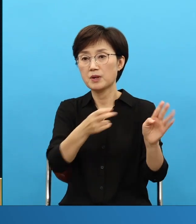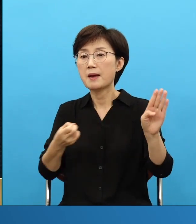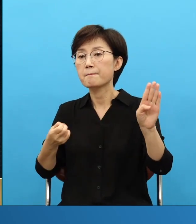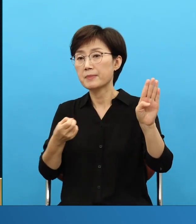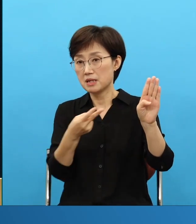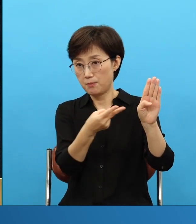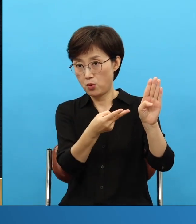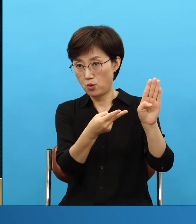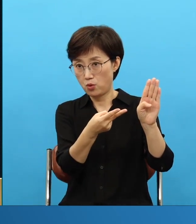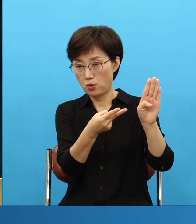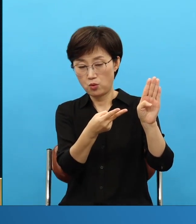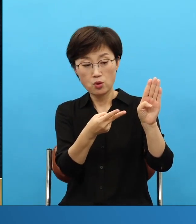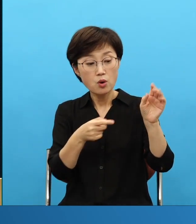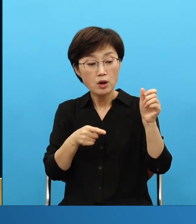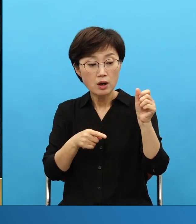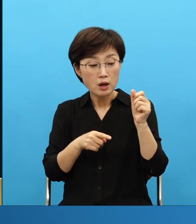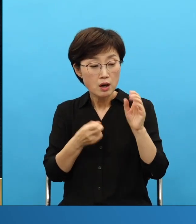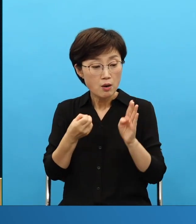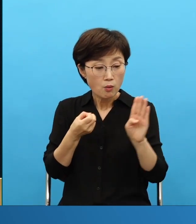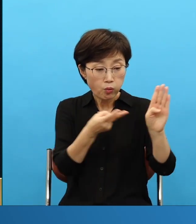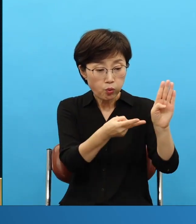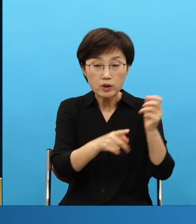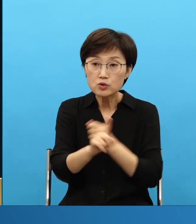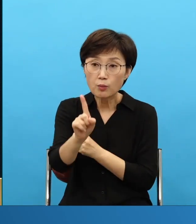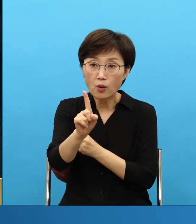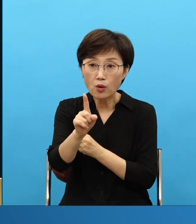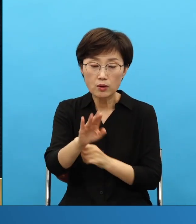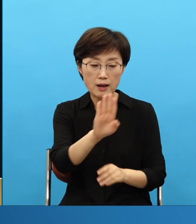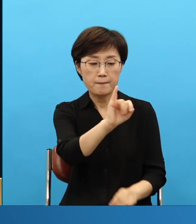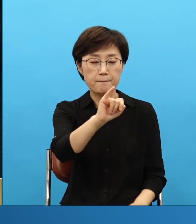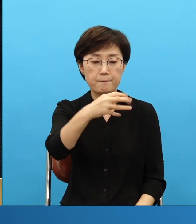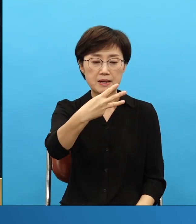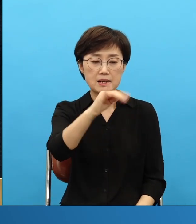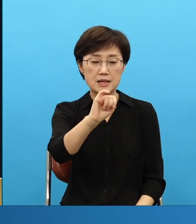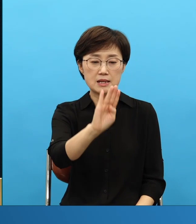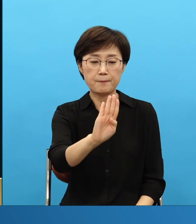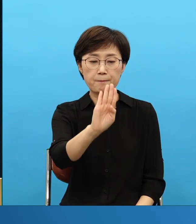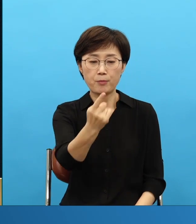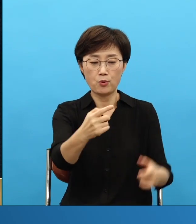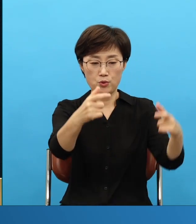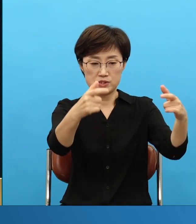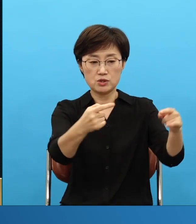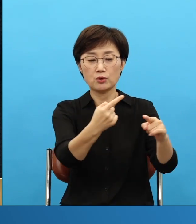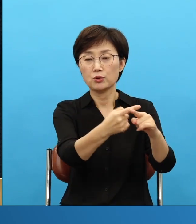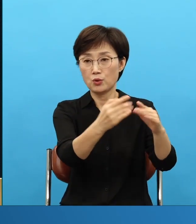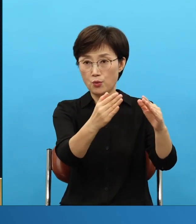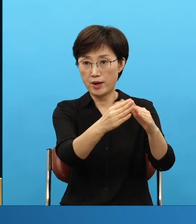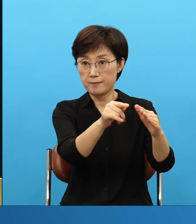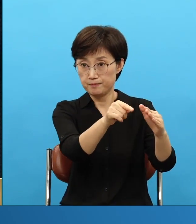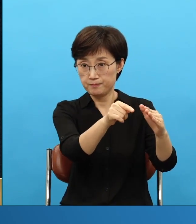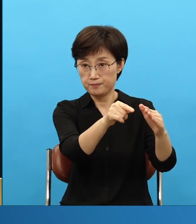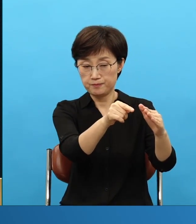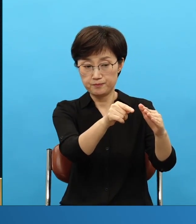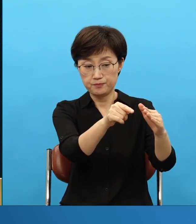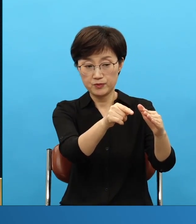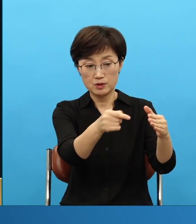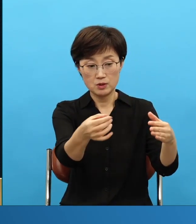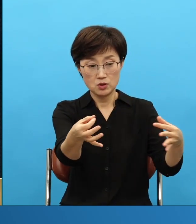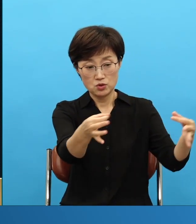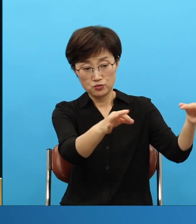보낸 거냐? Why did he send it? 빌립보 교회가 힘을 모아서 바울이 세계